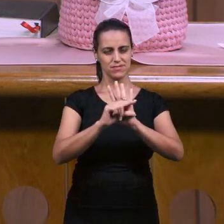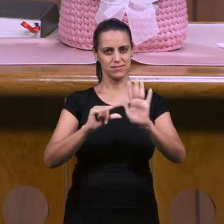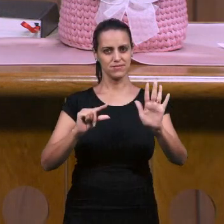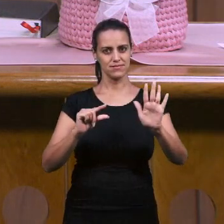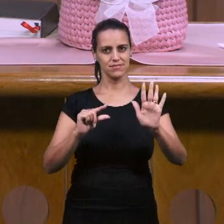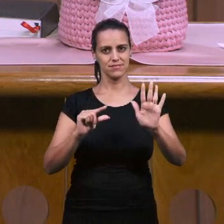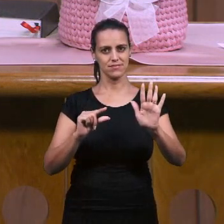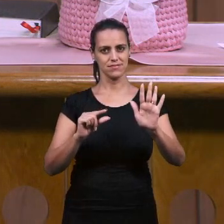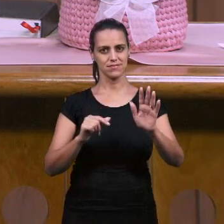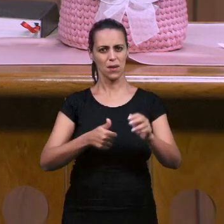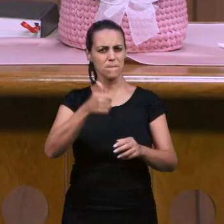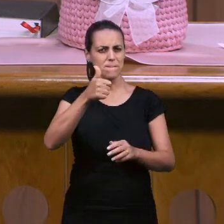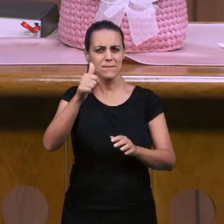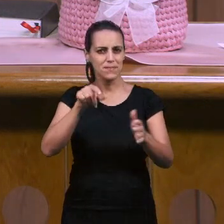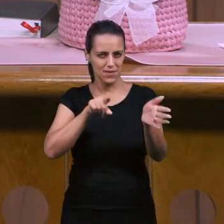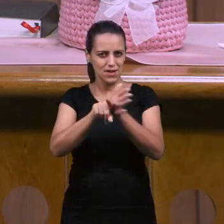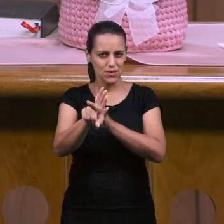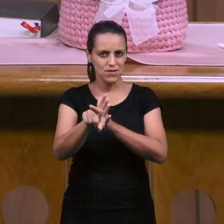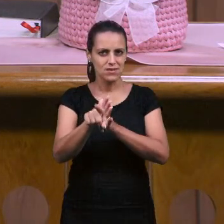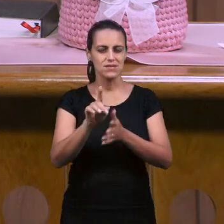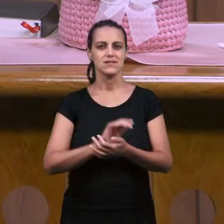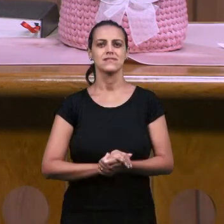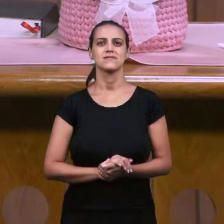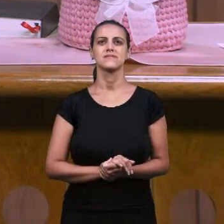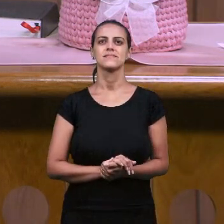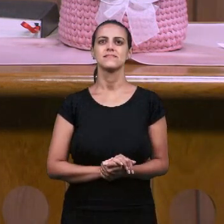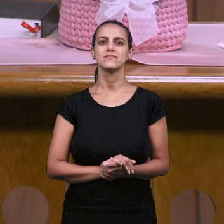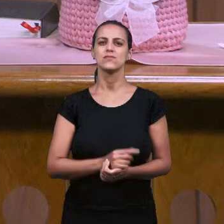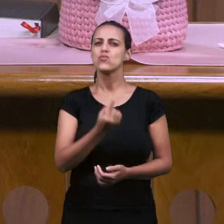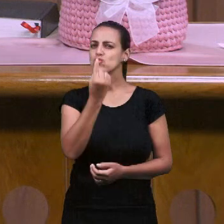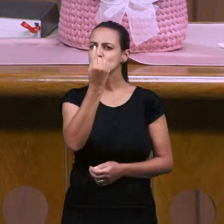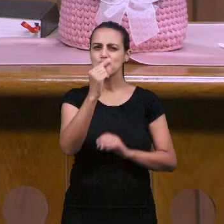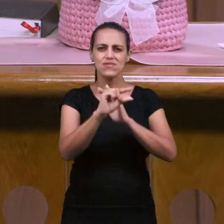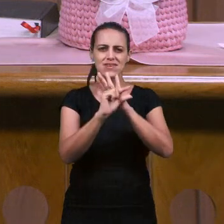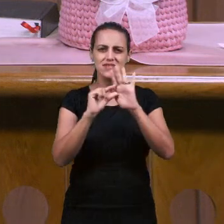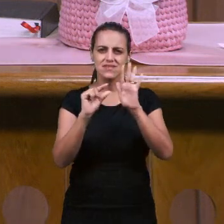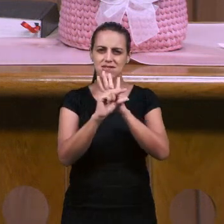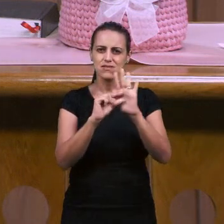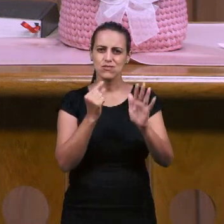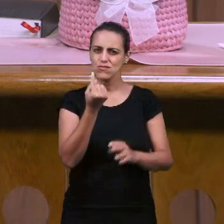m'arrêter ici, la première question. Dans un seul verset,